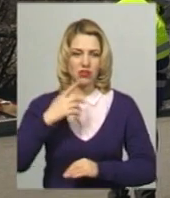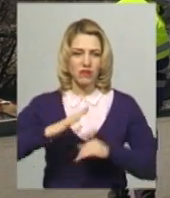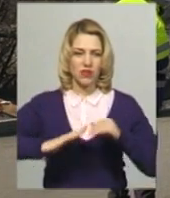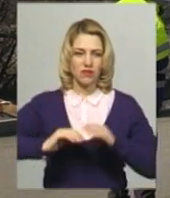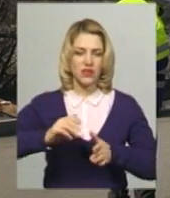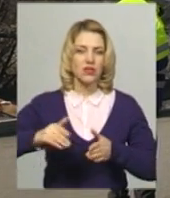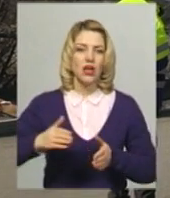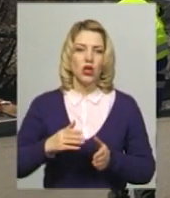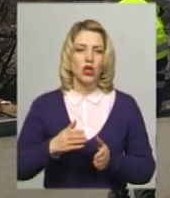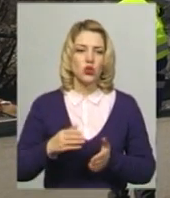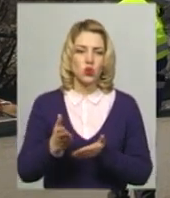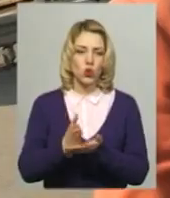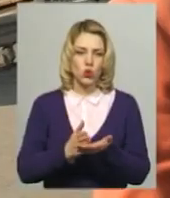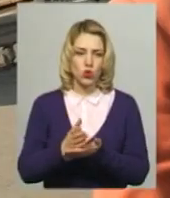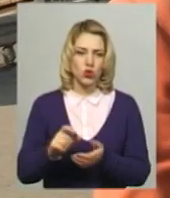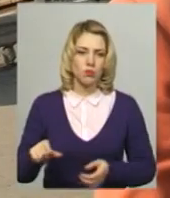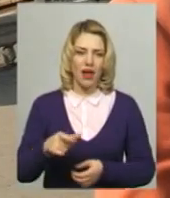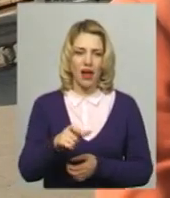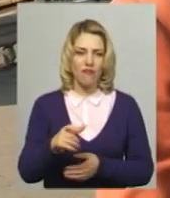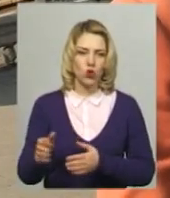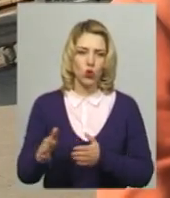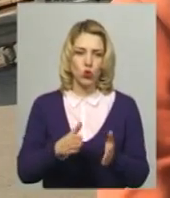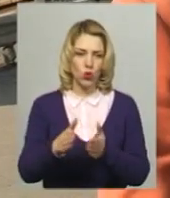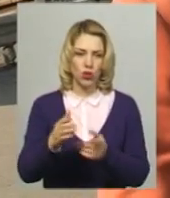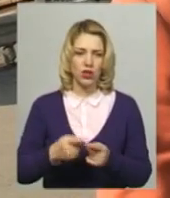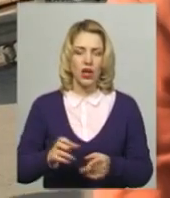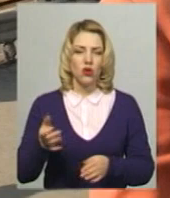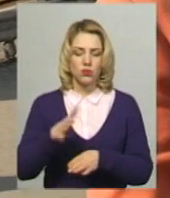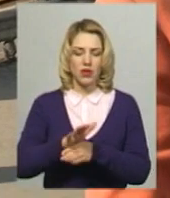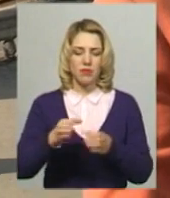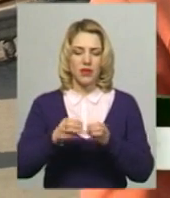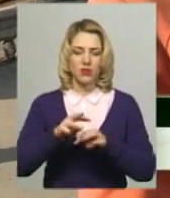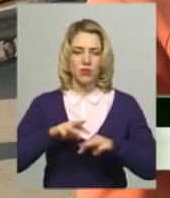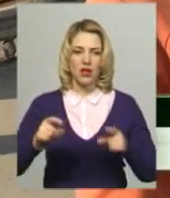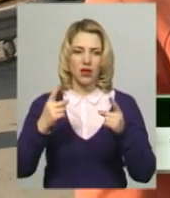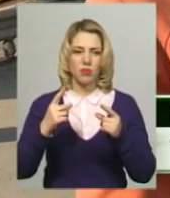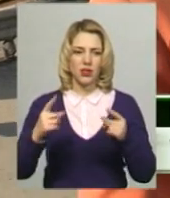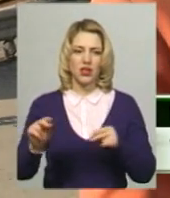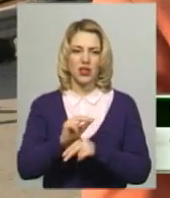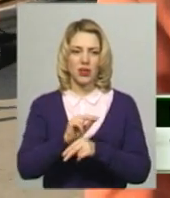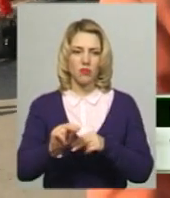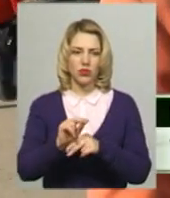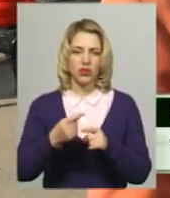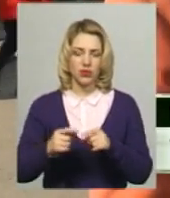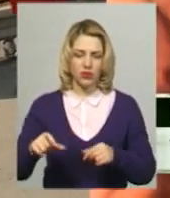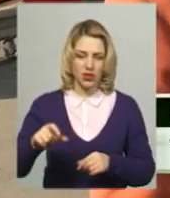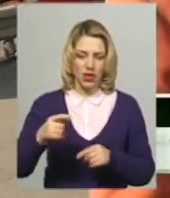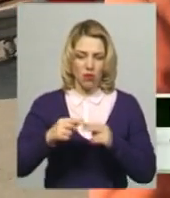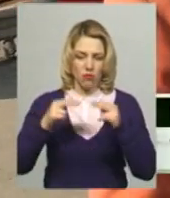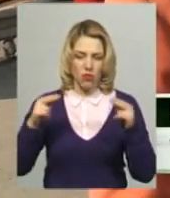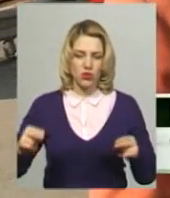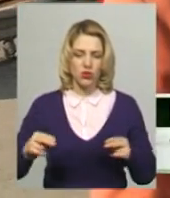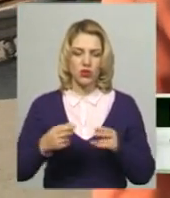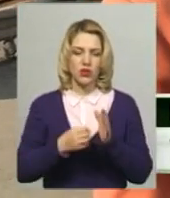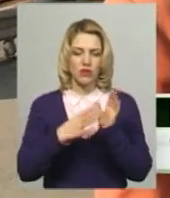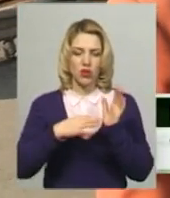служби автодоріг області Наталія Колодій. Розпорядженням Кабінету міністрів України на капітальний ремонт цього мосту передбачено на 2019 рік